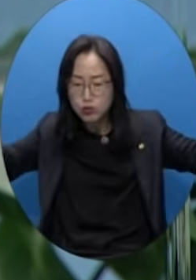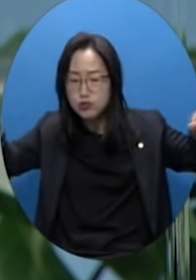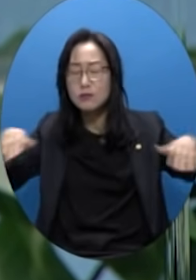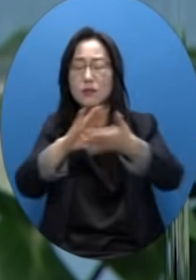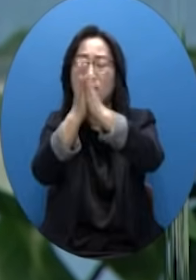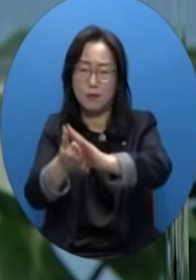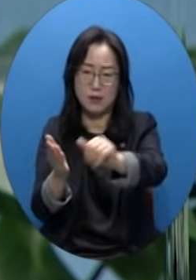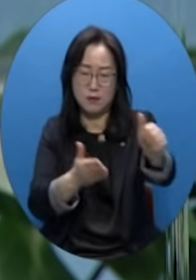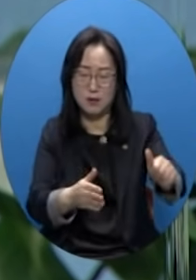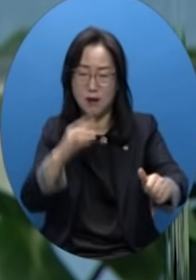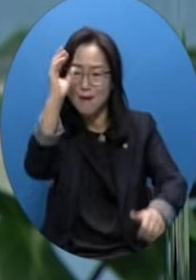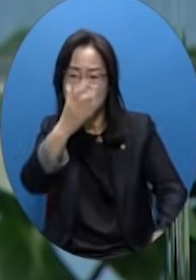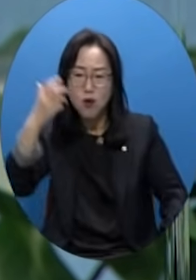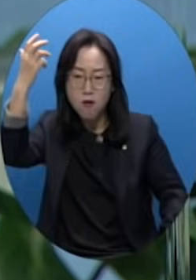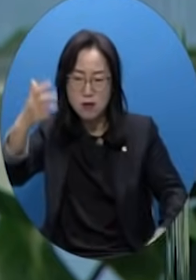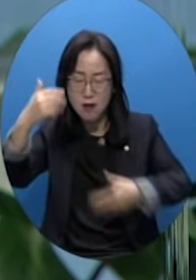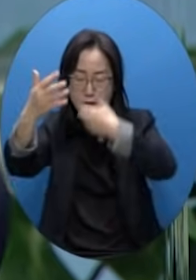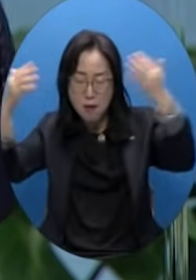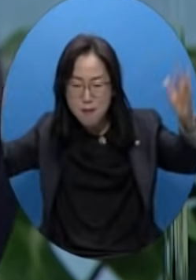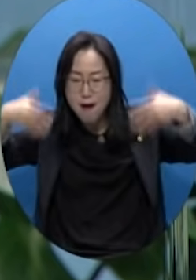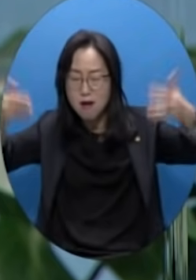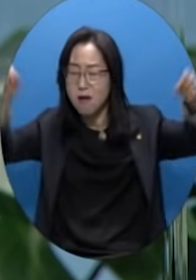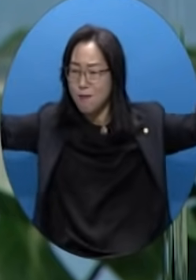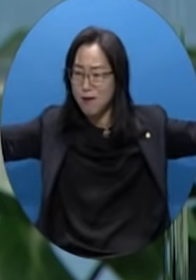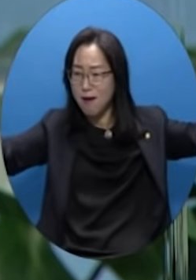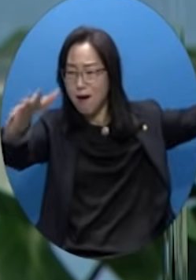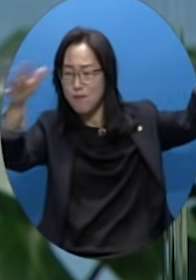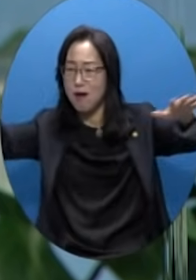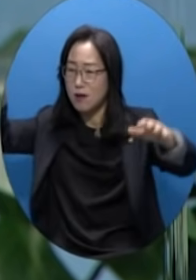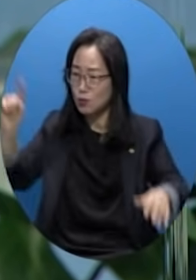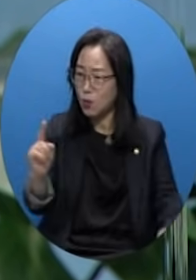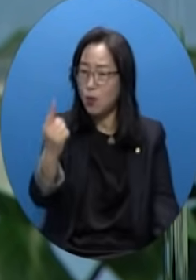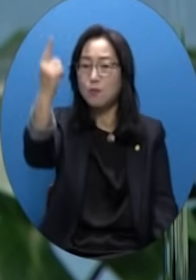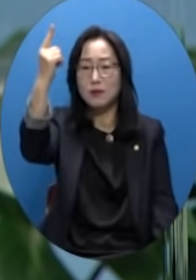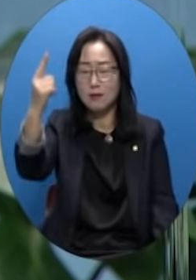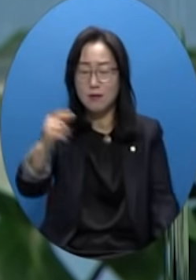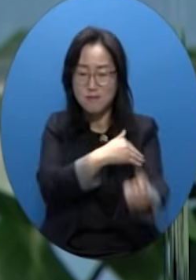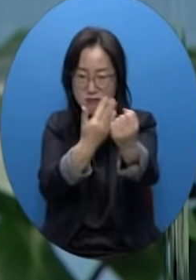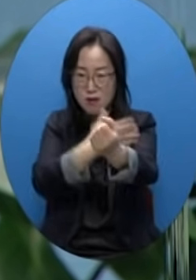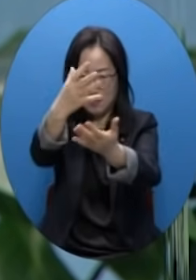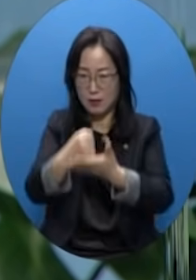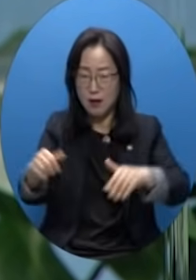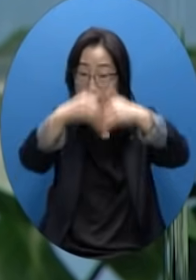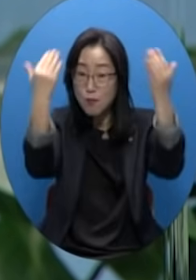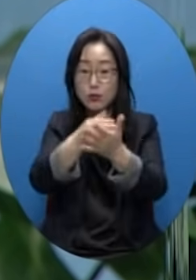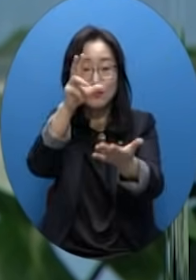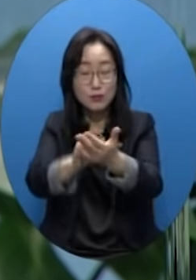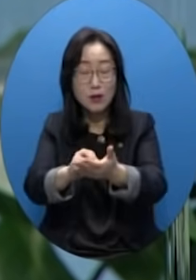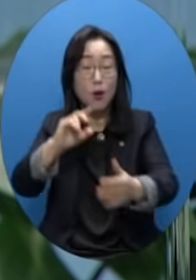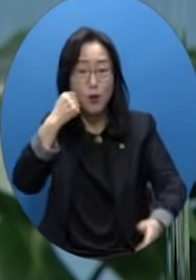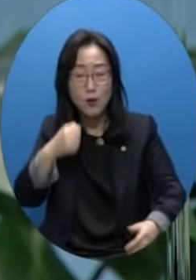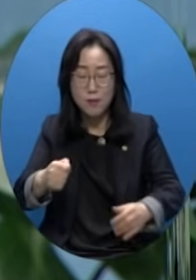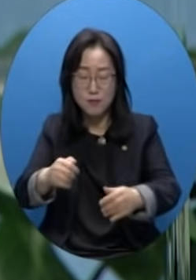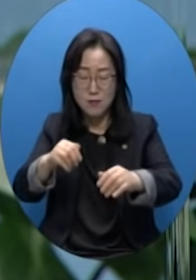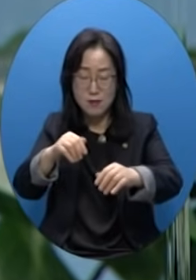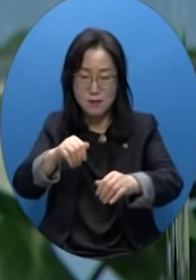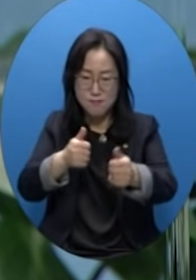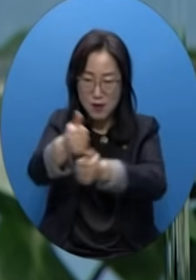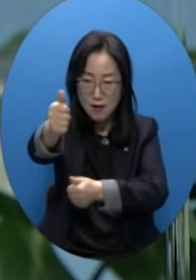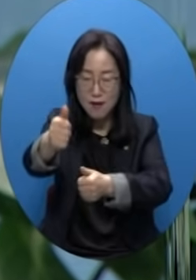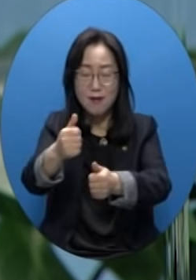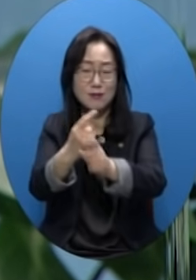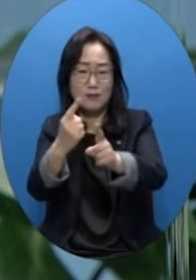성의 바람을 타고 올라가는 길 바랍니다 두 채나 게 튀어올라 같은 그런 능력을 받아서 모든 문제와 어려움을 다 했죠